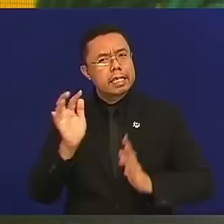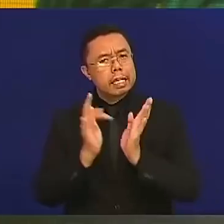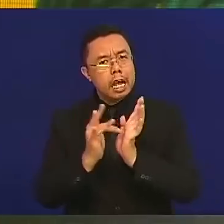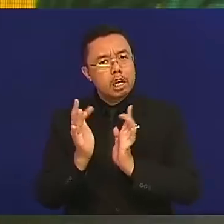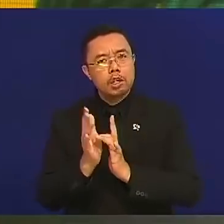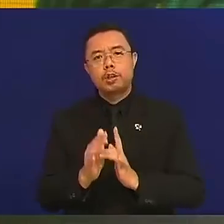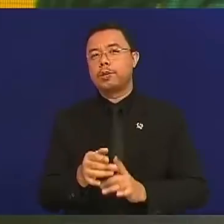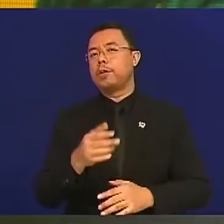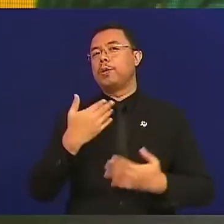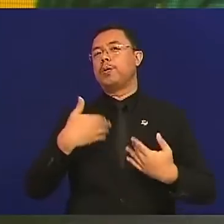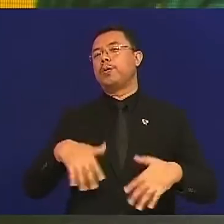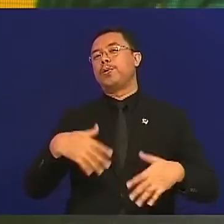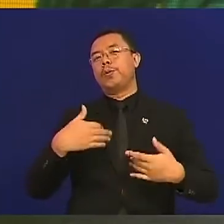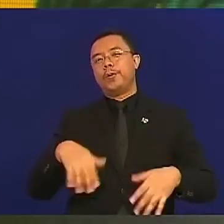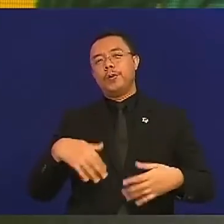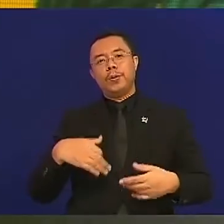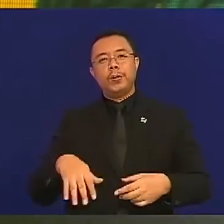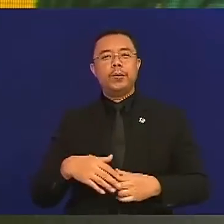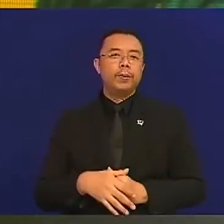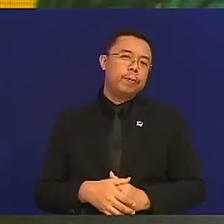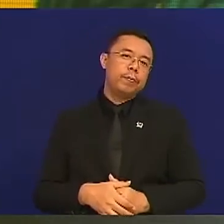Yesus. Oh, haleluya, saudara.